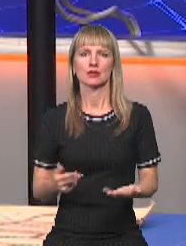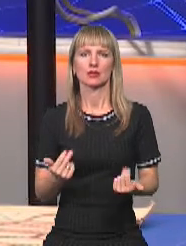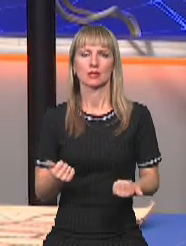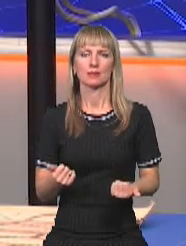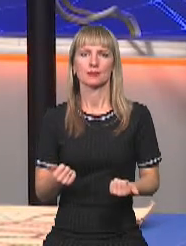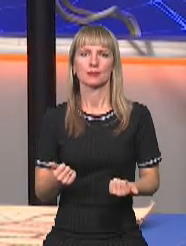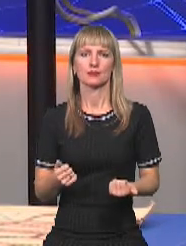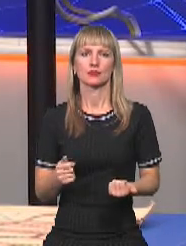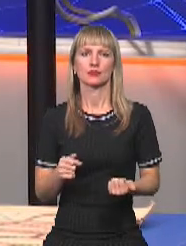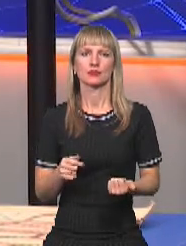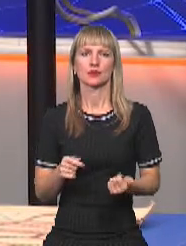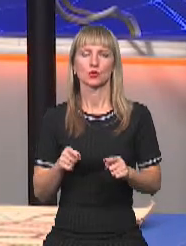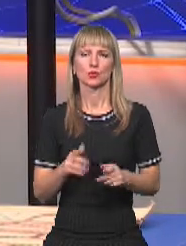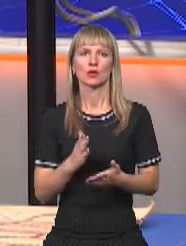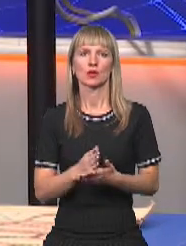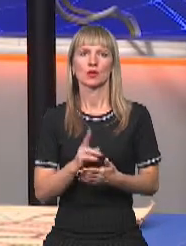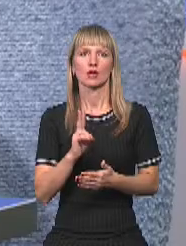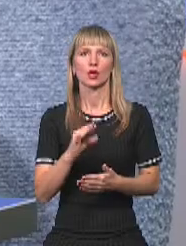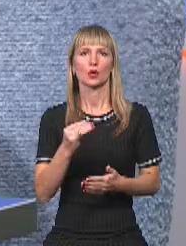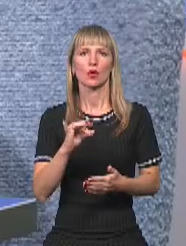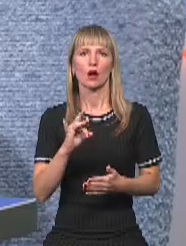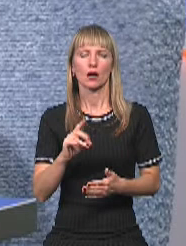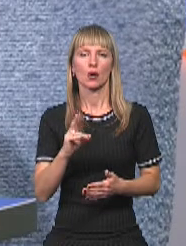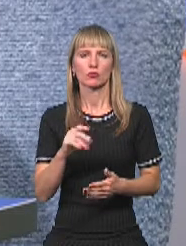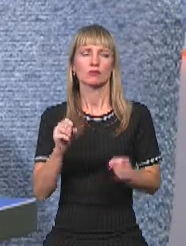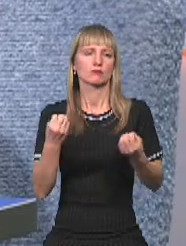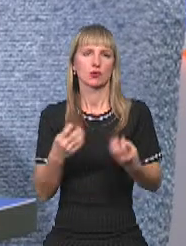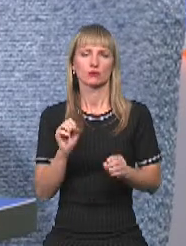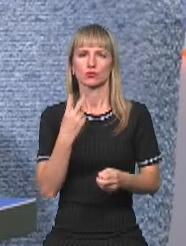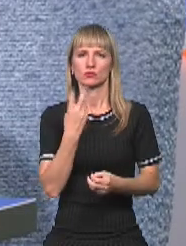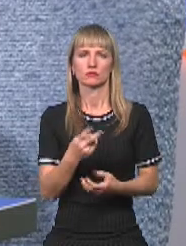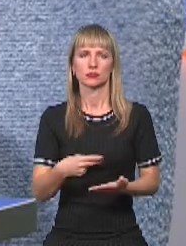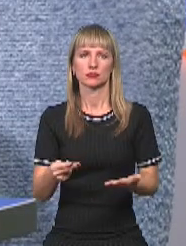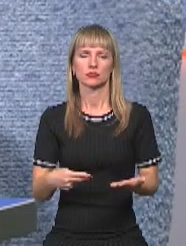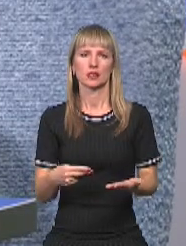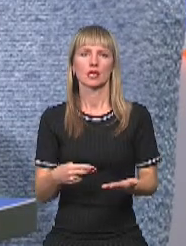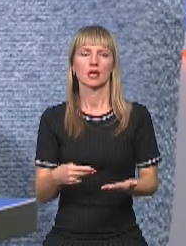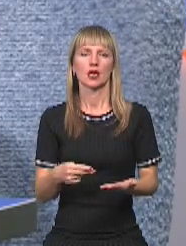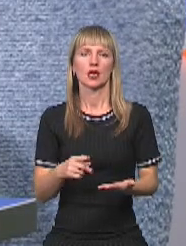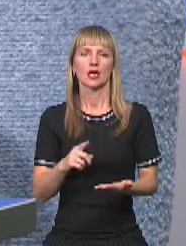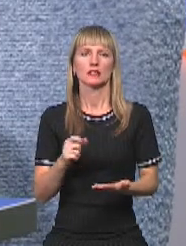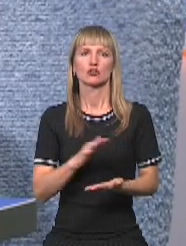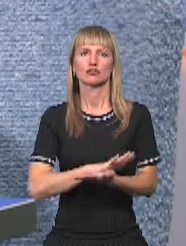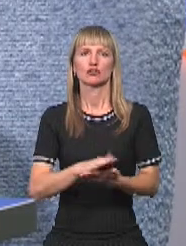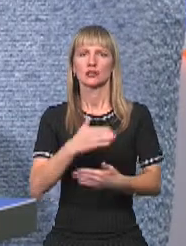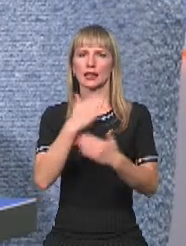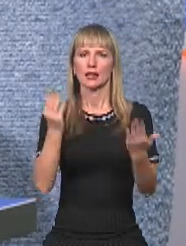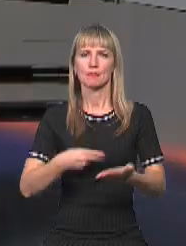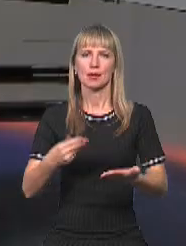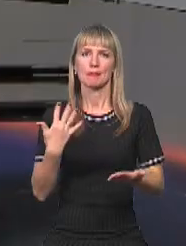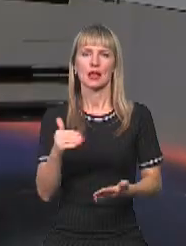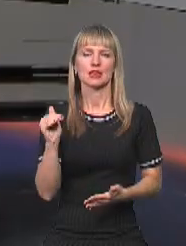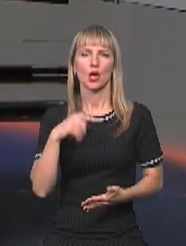Uh-huh. Ну, тут прямо QR-код, ну там просто uh-huh можна знайти, підписати. Uh-huh. Тобто петицію за чисту енергію підписали 5 тисяч